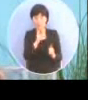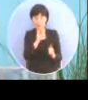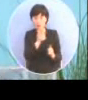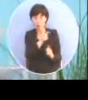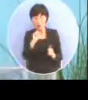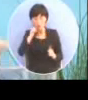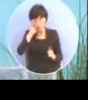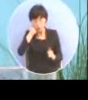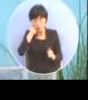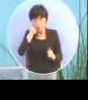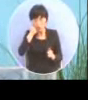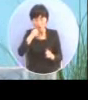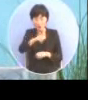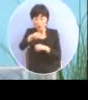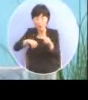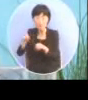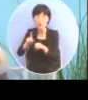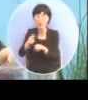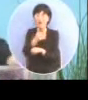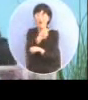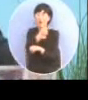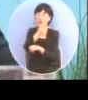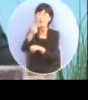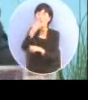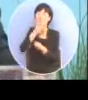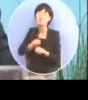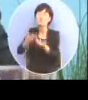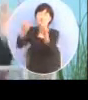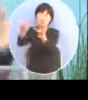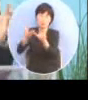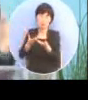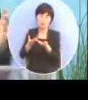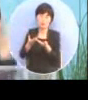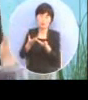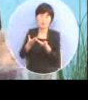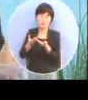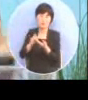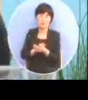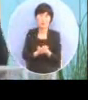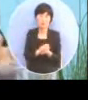Nếu như ứng đáp thử thách lớn thì đó là những cái nhân vật rất lớn rồi.